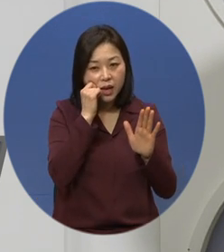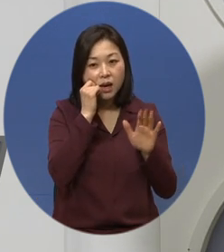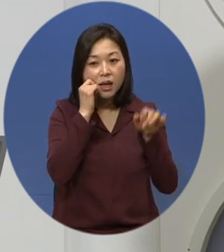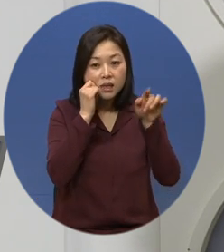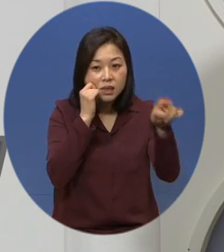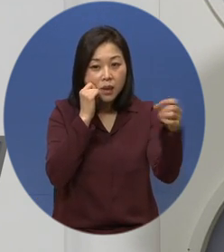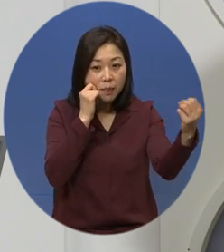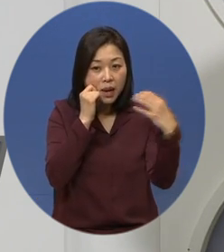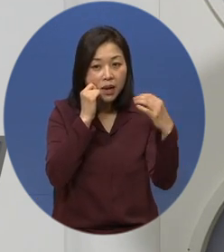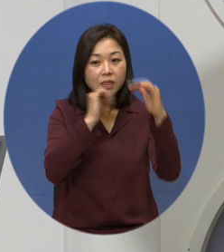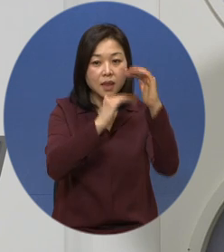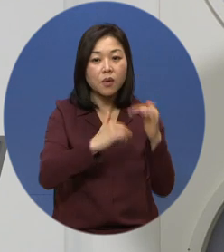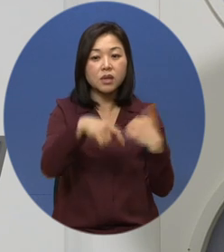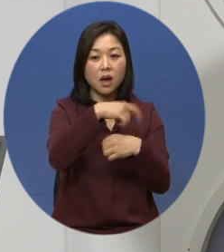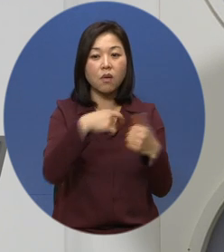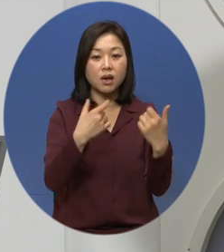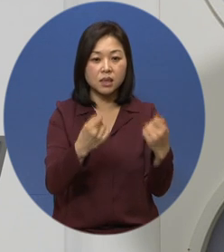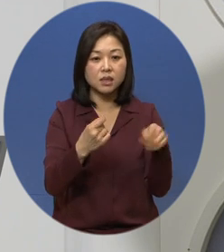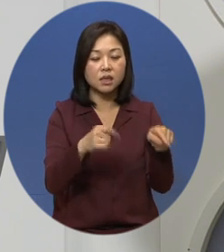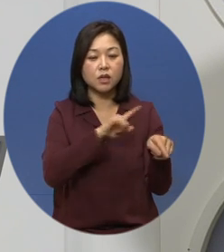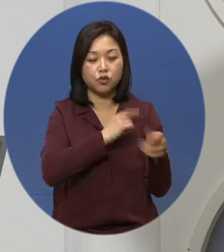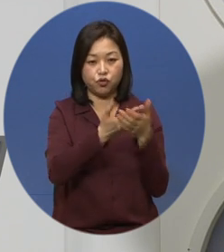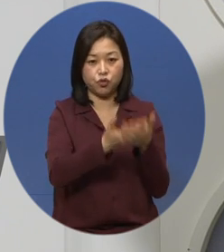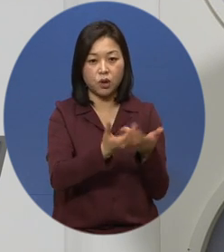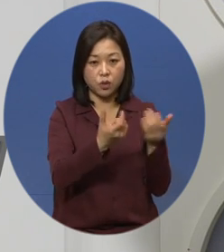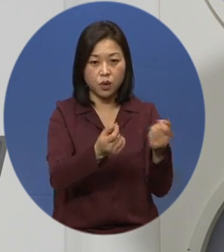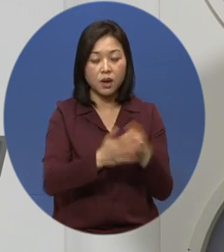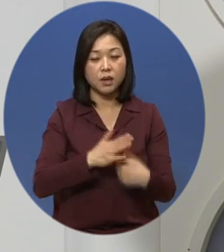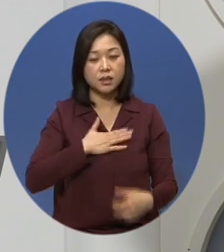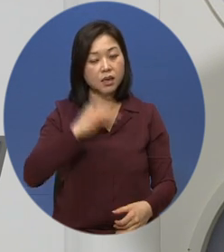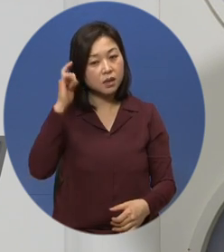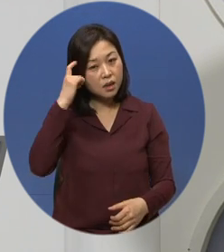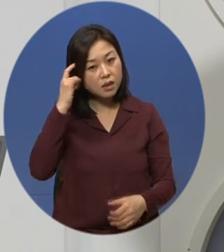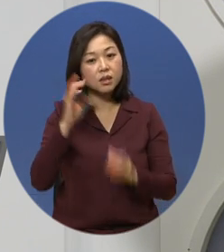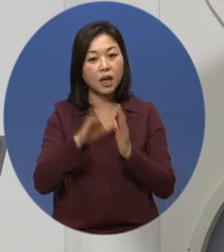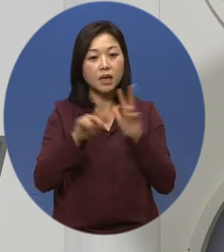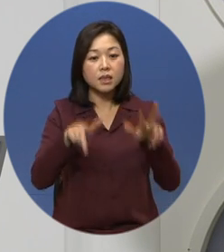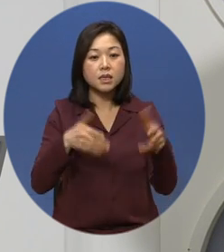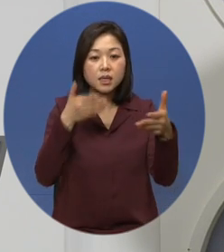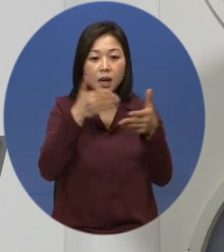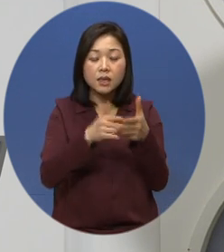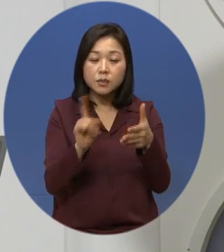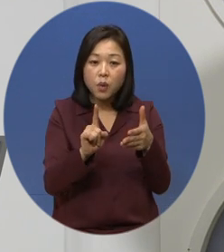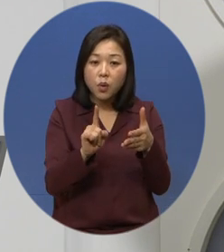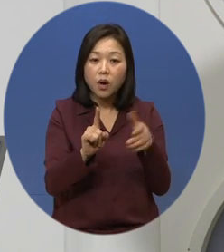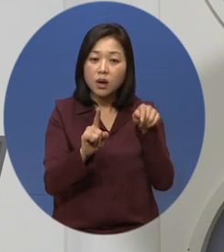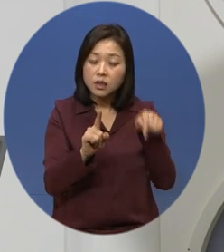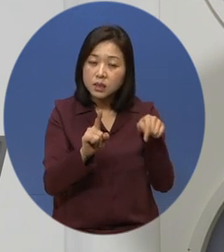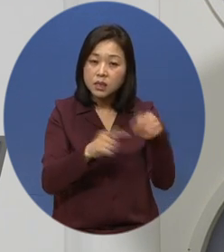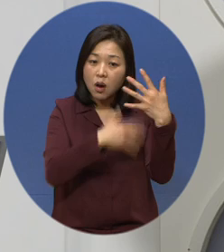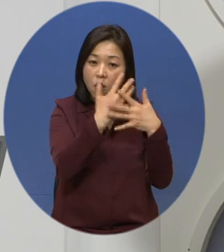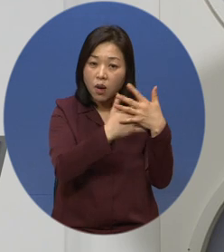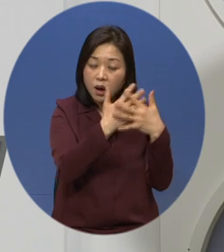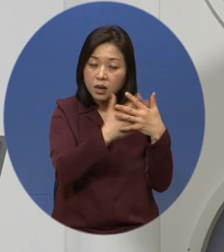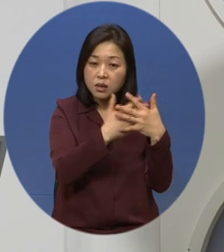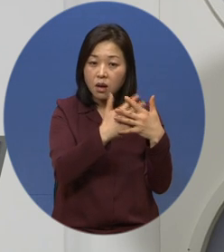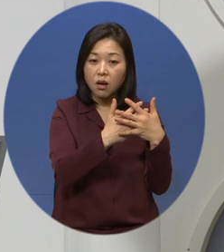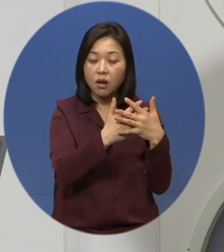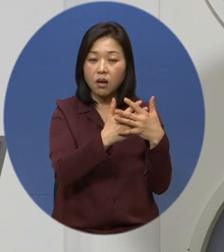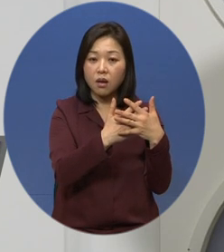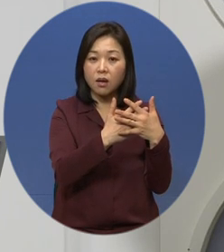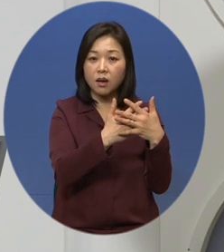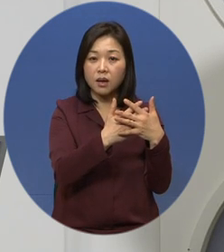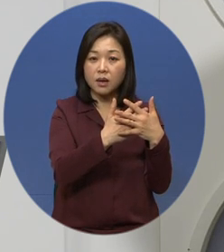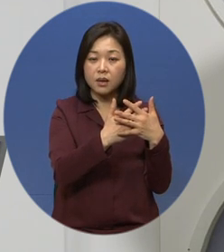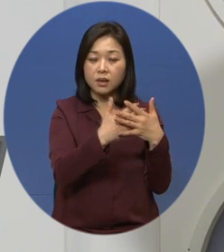장면이 없고 그 장면이 결정적 있고 제가 생각해도 지금까지도 이자 꿈의 어 이 작품이 어